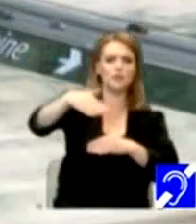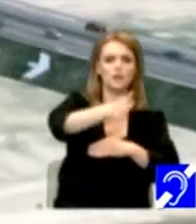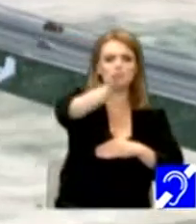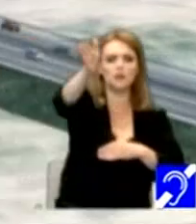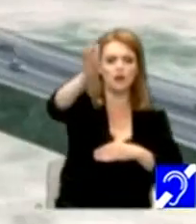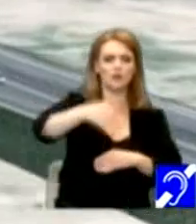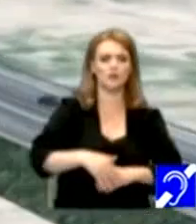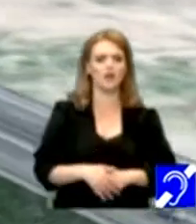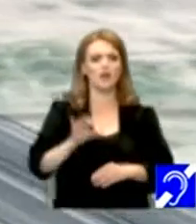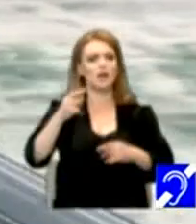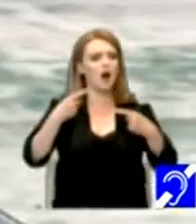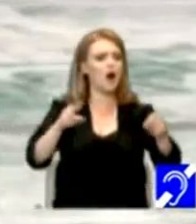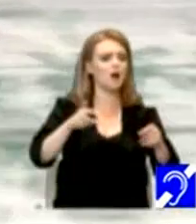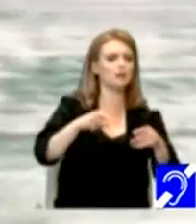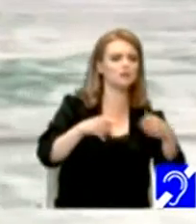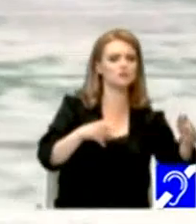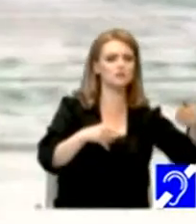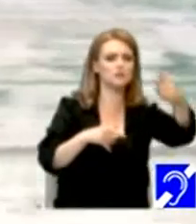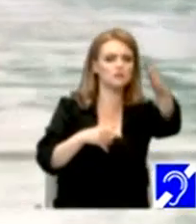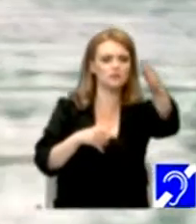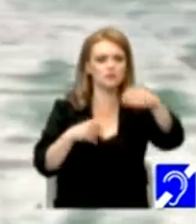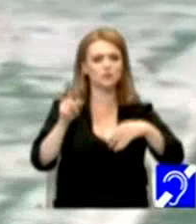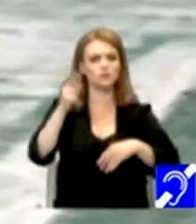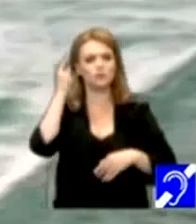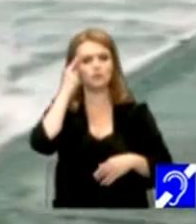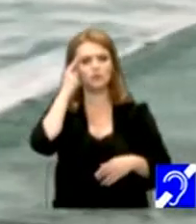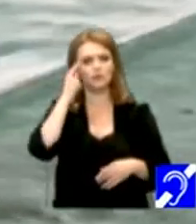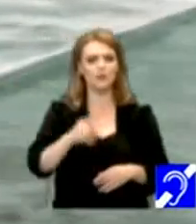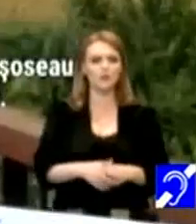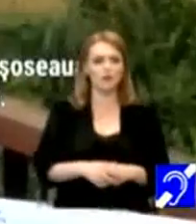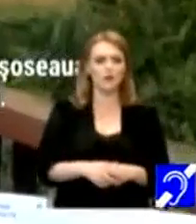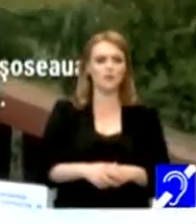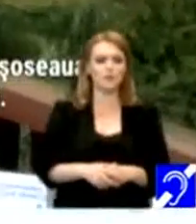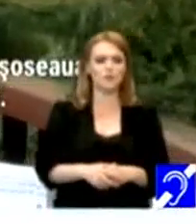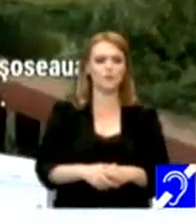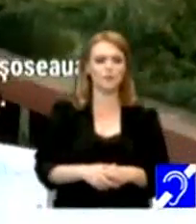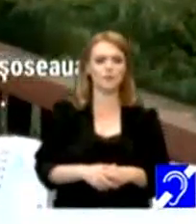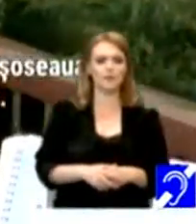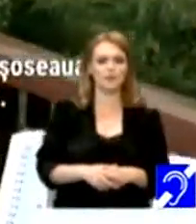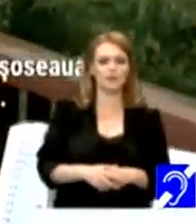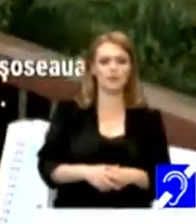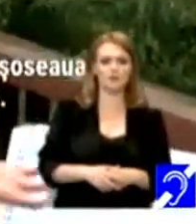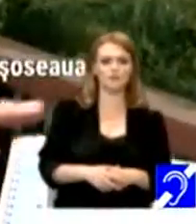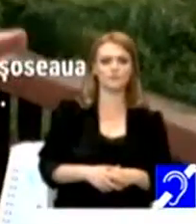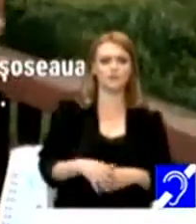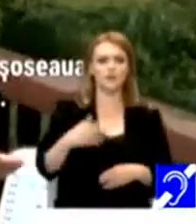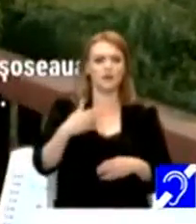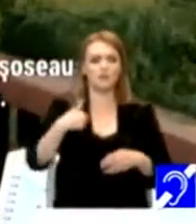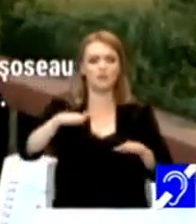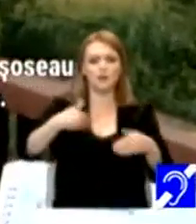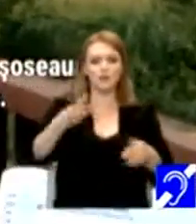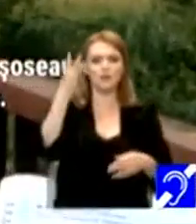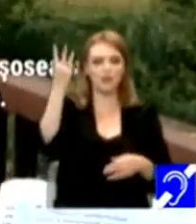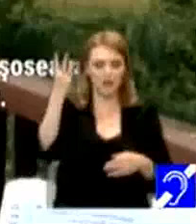Și alte variante alternativă, noi am examinat-o la debarcader. Нам було пропрацьовано та розроблено три варіанти